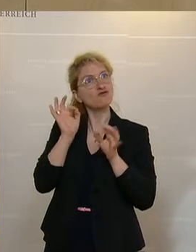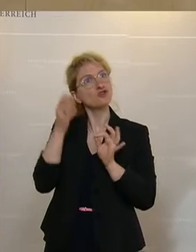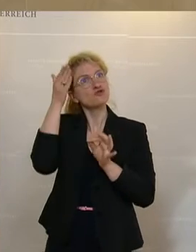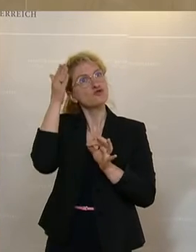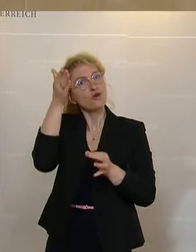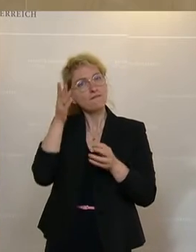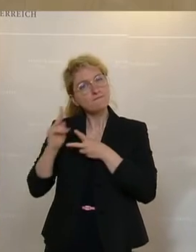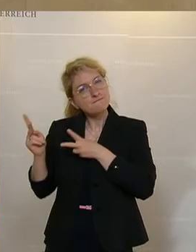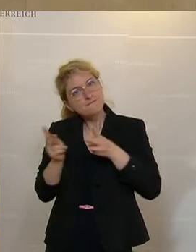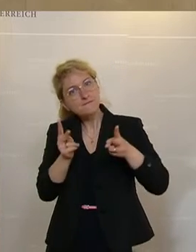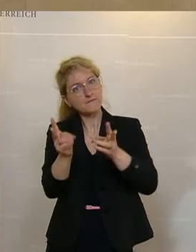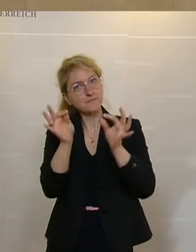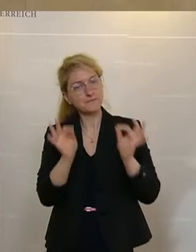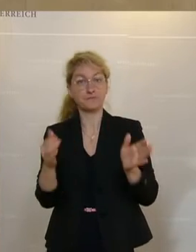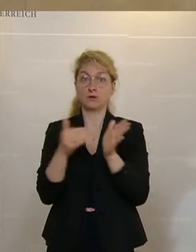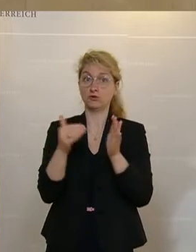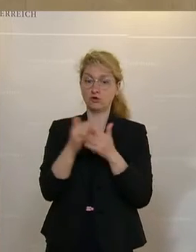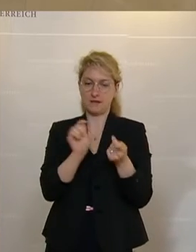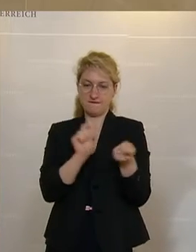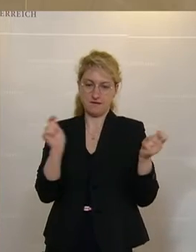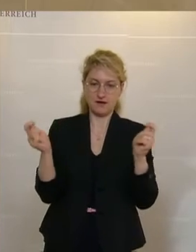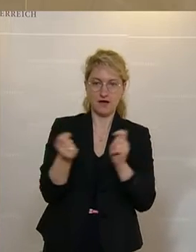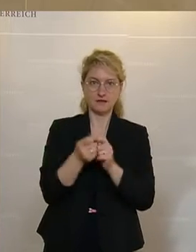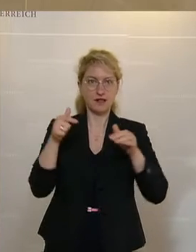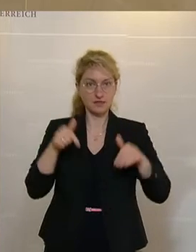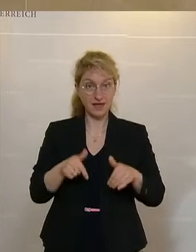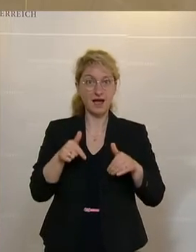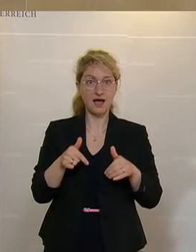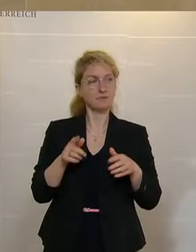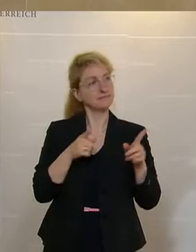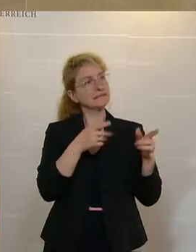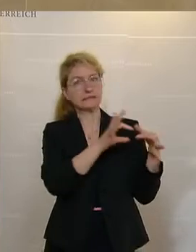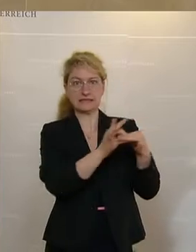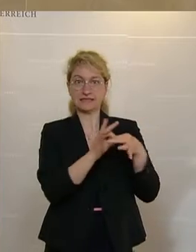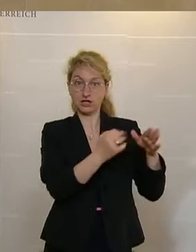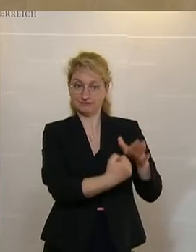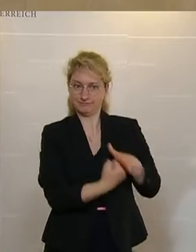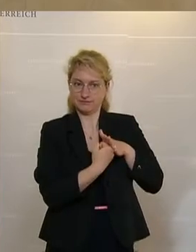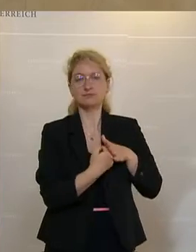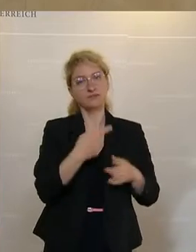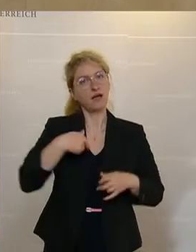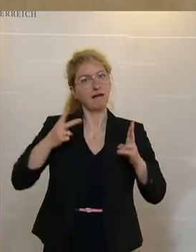stellen und den Systemwandel mit einem entsprechenden gesellschaftlichen Beitrag zu schaffen.